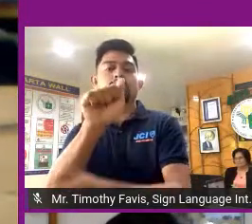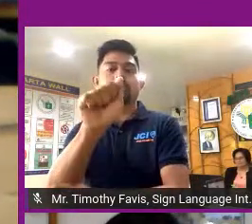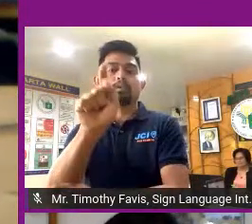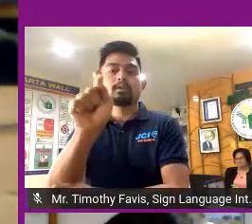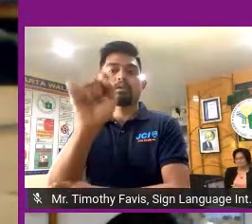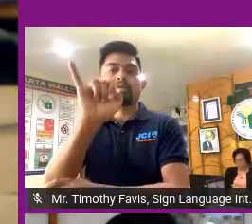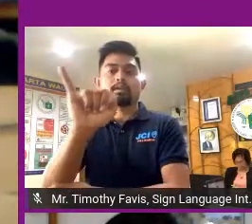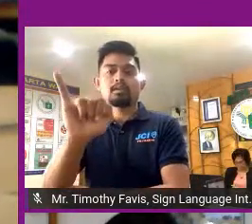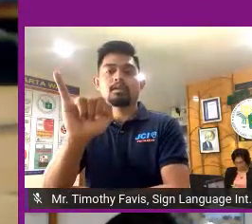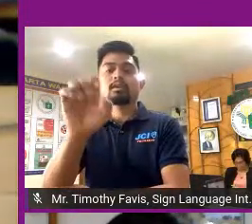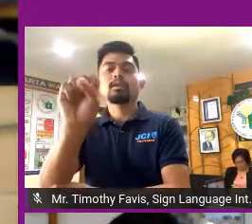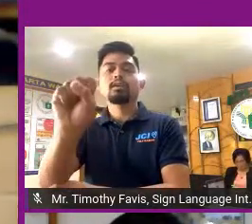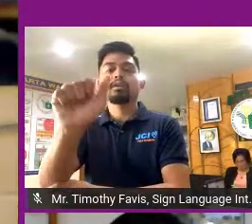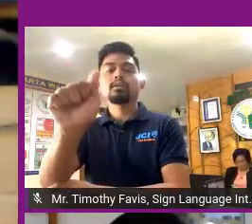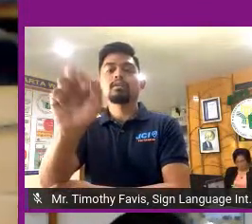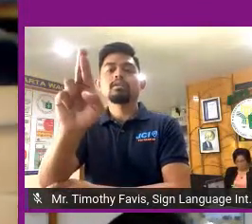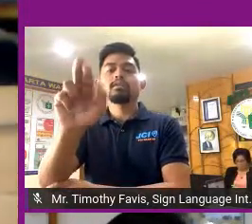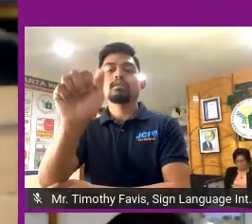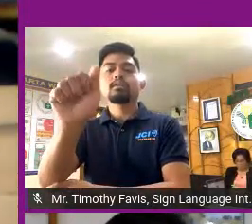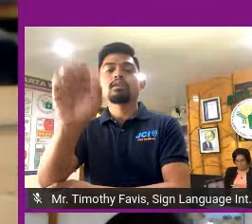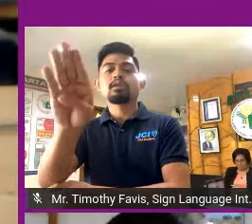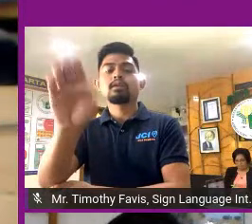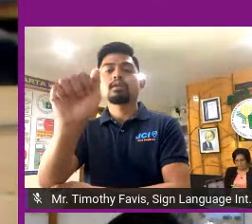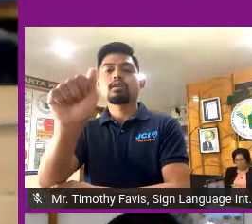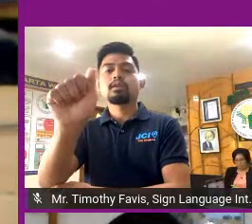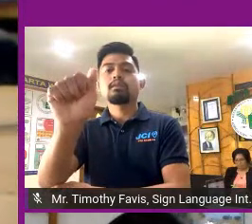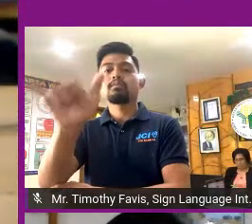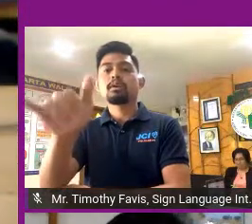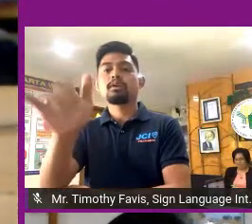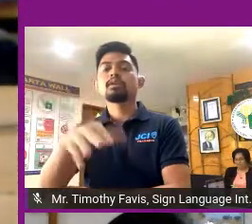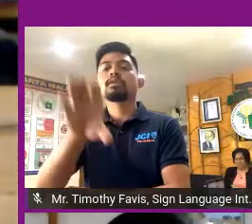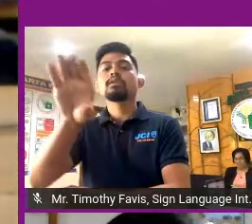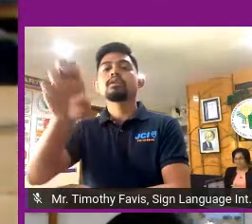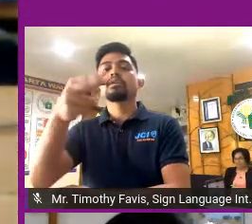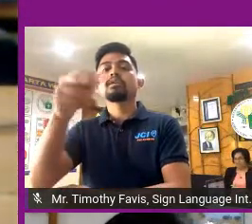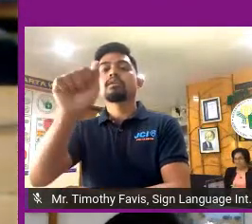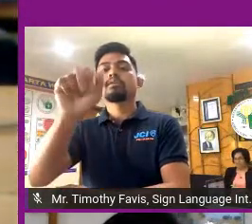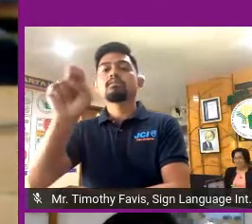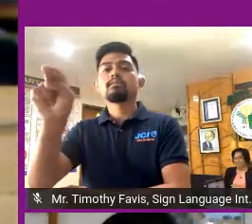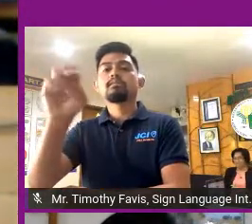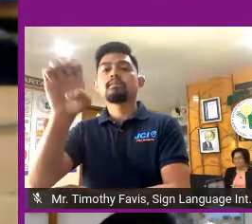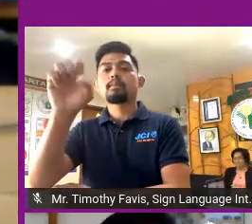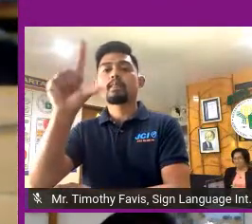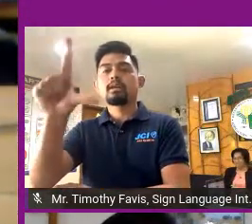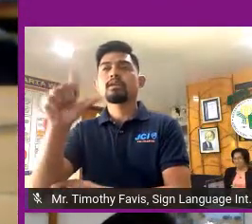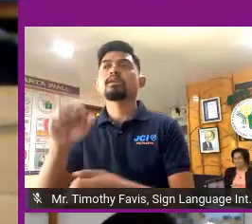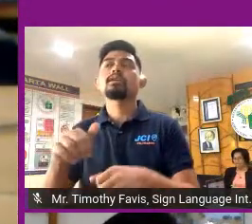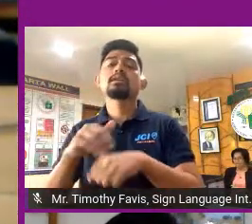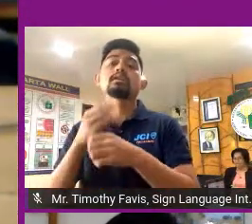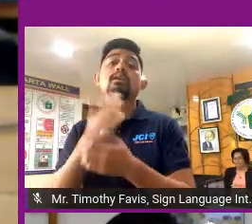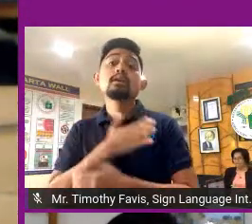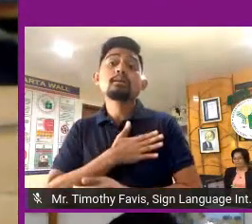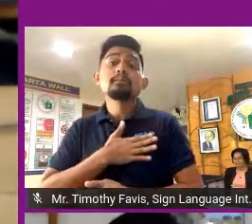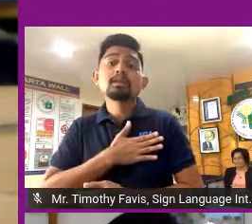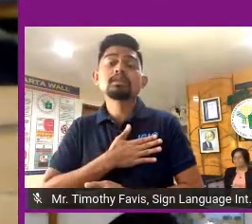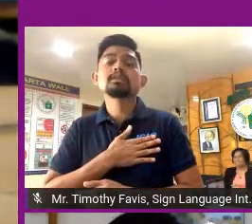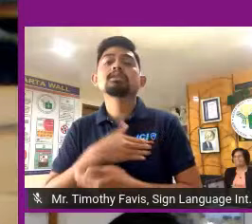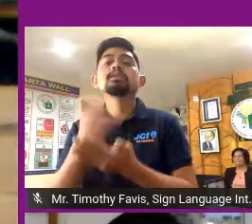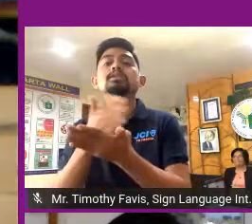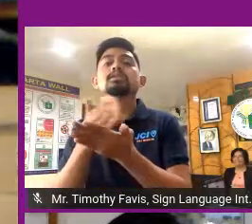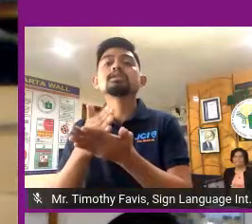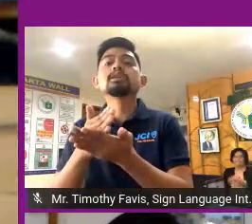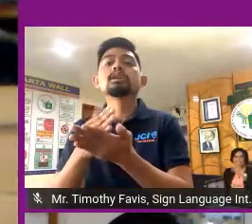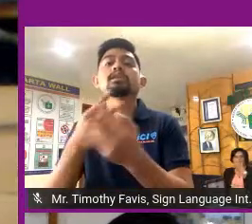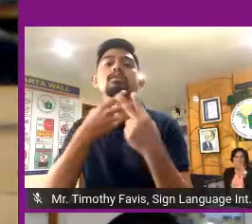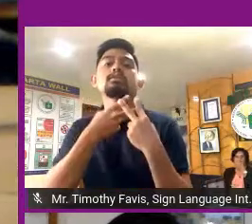ATI Sarabay Channel. Learn at home at tandaan at i-share po natin ang mga hashtag na hashtag